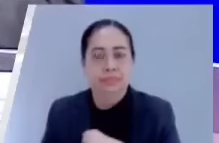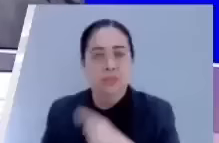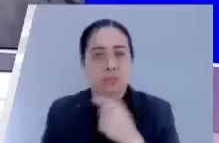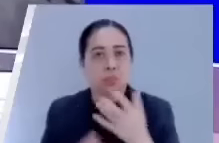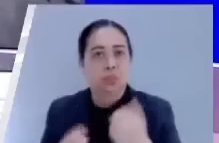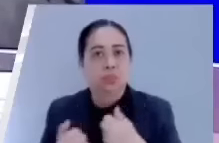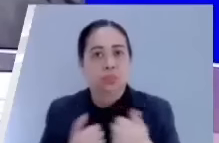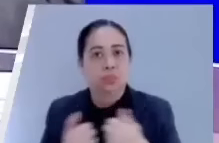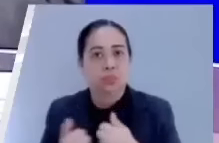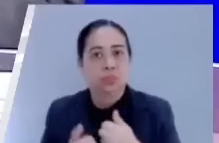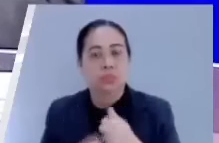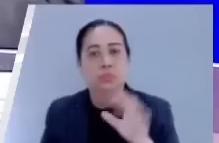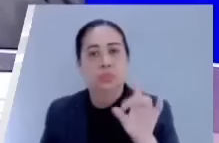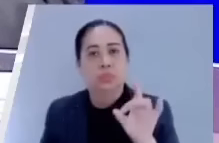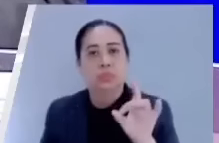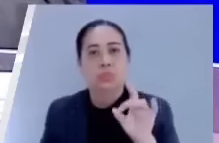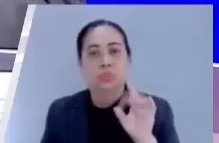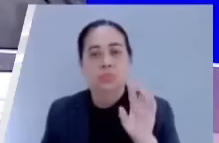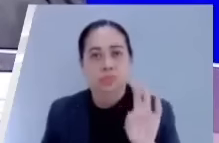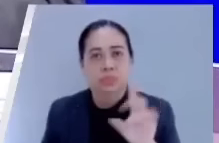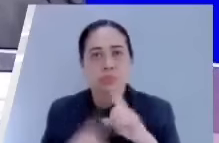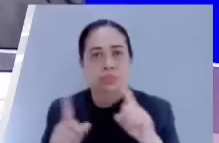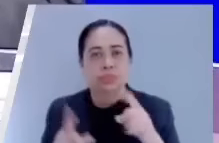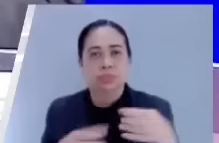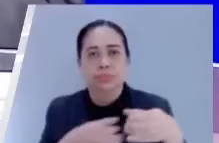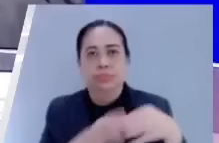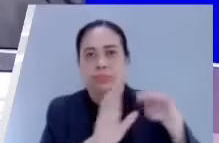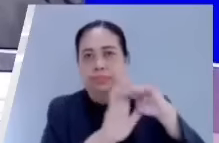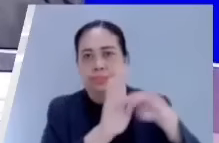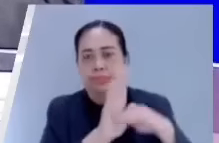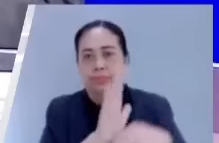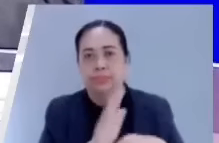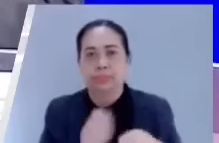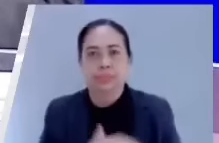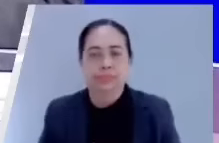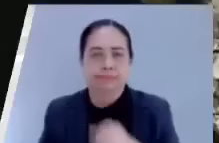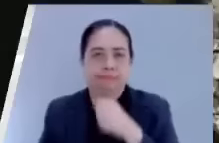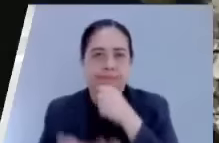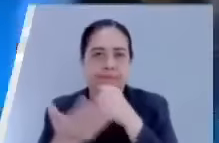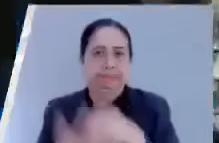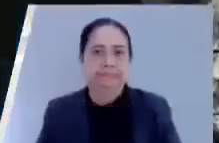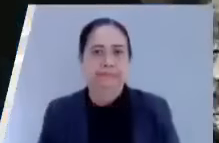87 naman para sa party list. Narito ang unang balita.